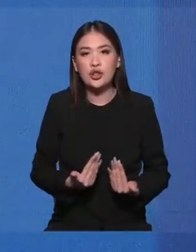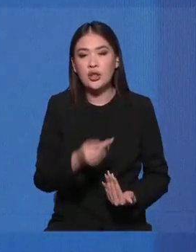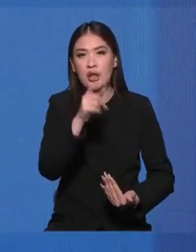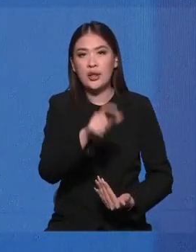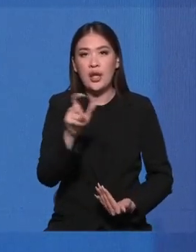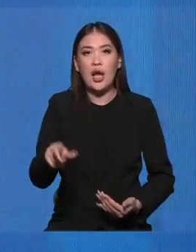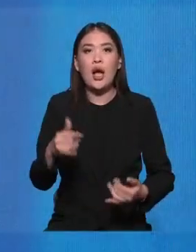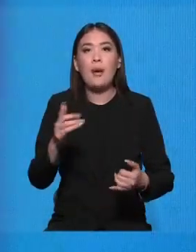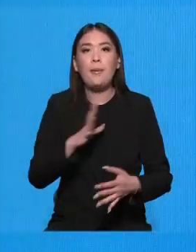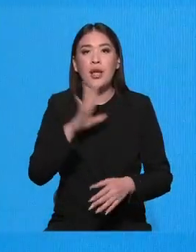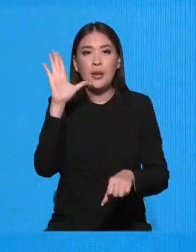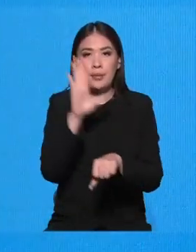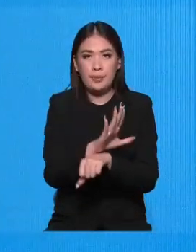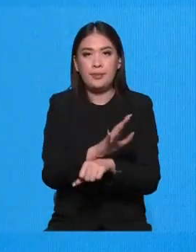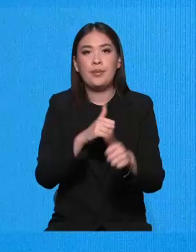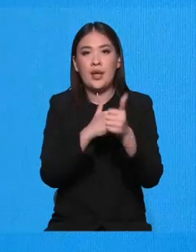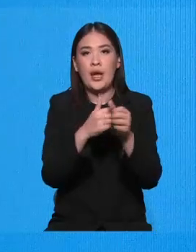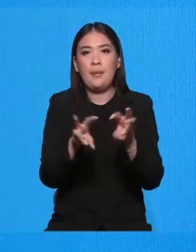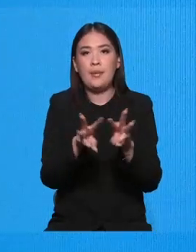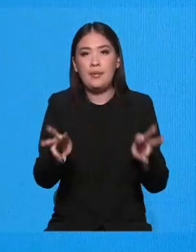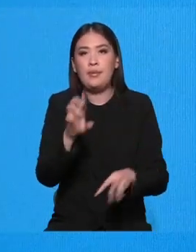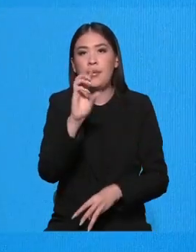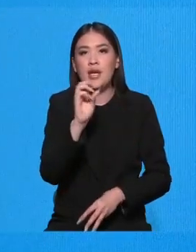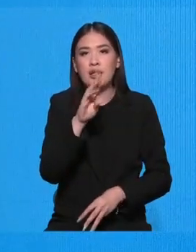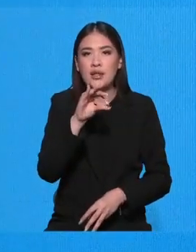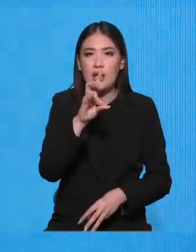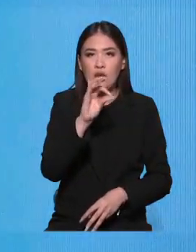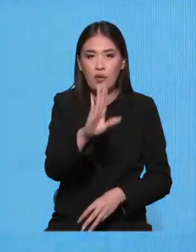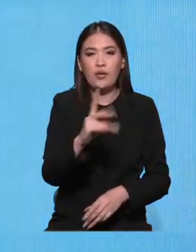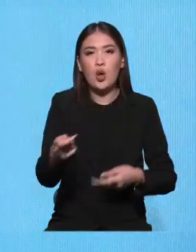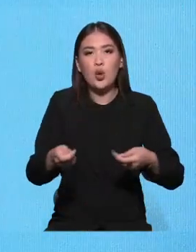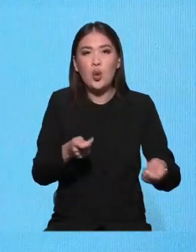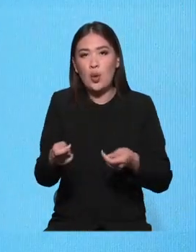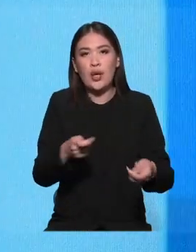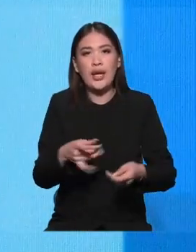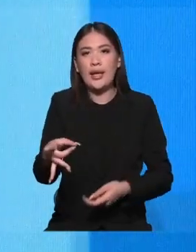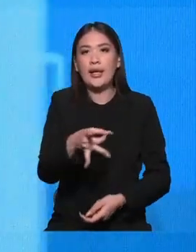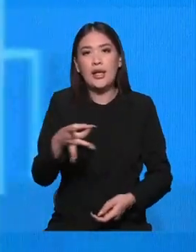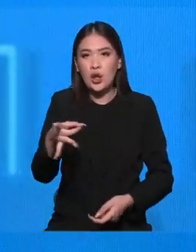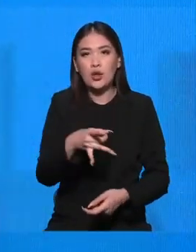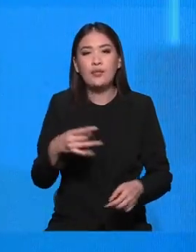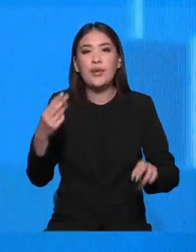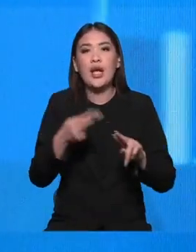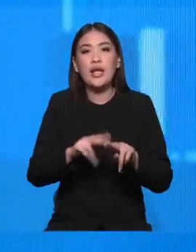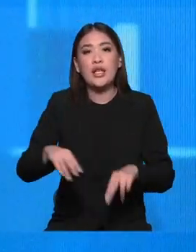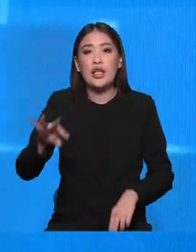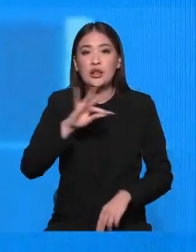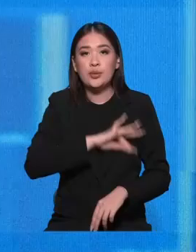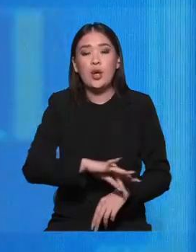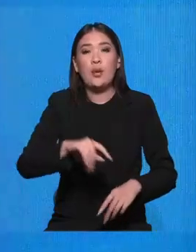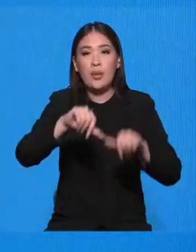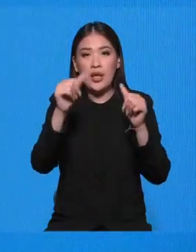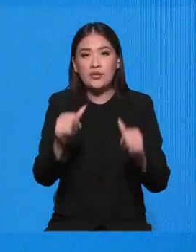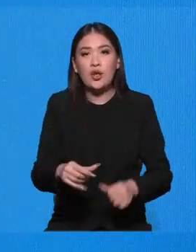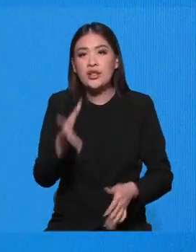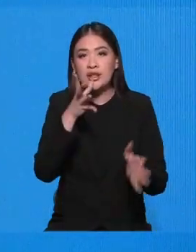поручение сегодня дал премьер-министр страны Олжас бектенов на совещании с руководителями регионов использовать для этого платформу